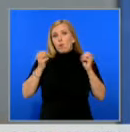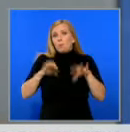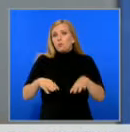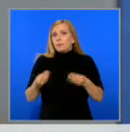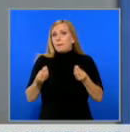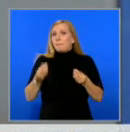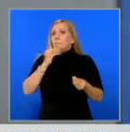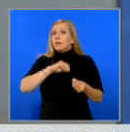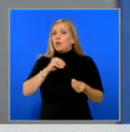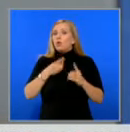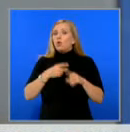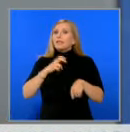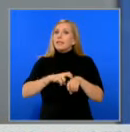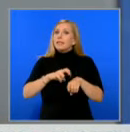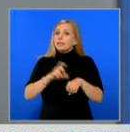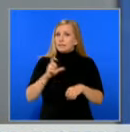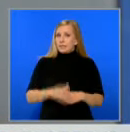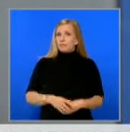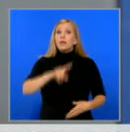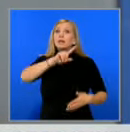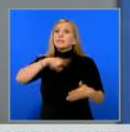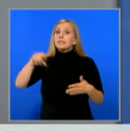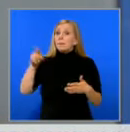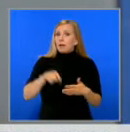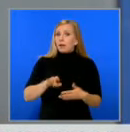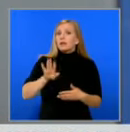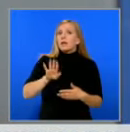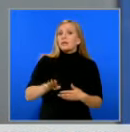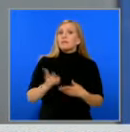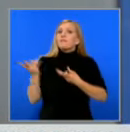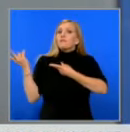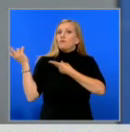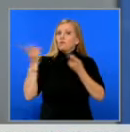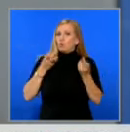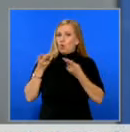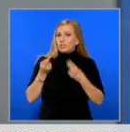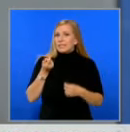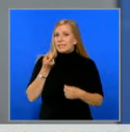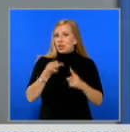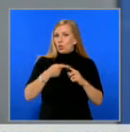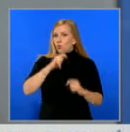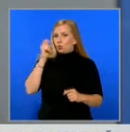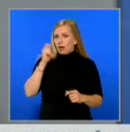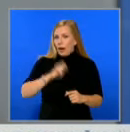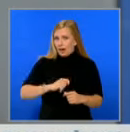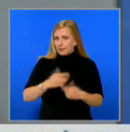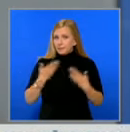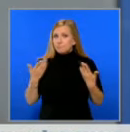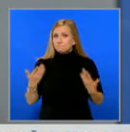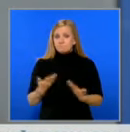забраната на внос на украинско зърно което служебният кабинет поиска от европейската